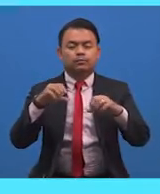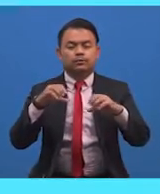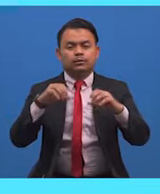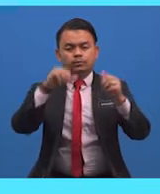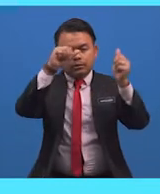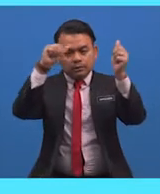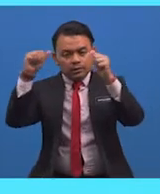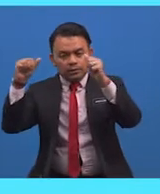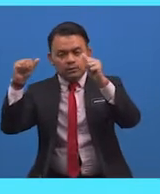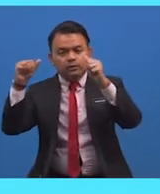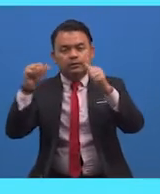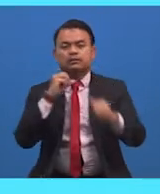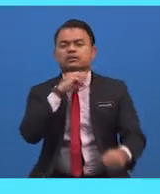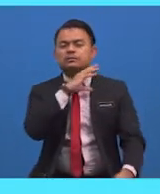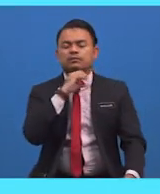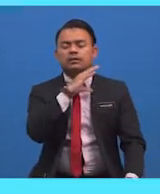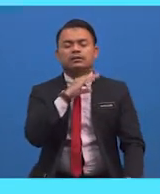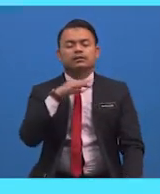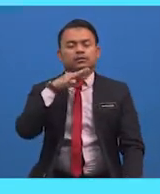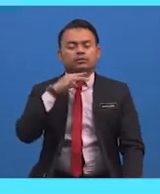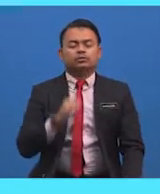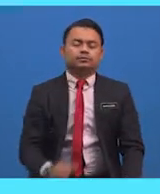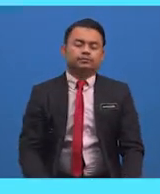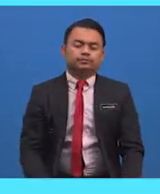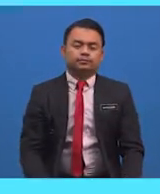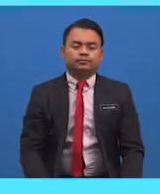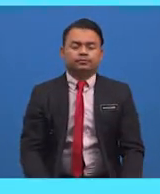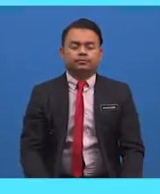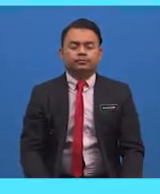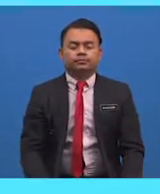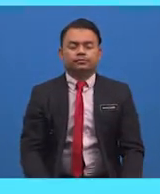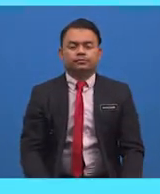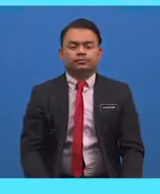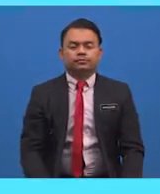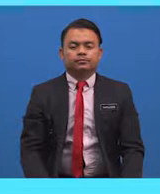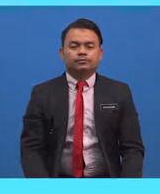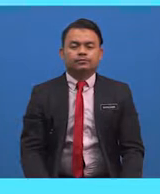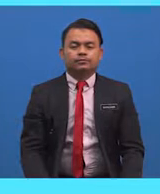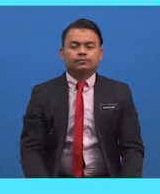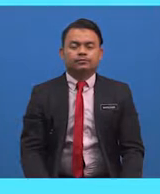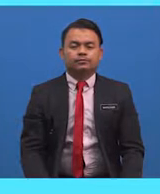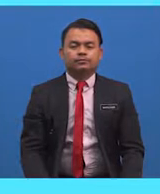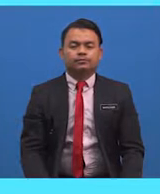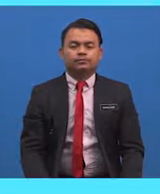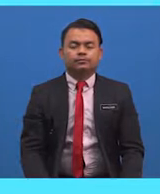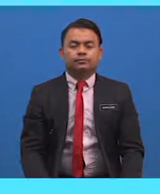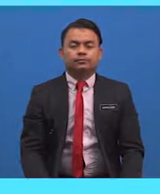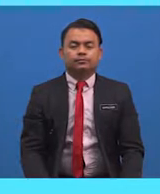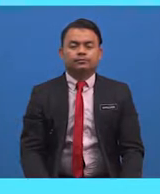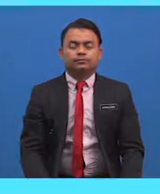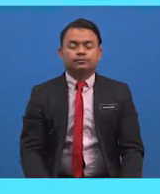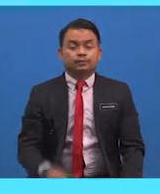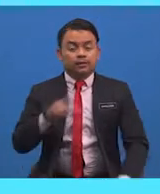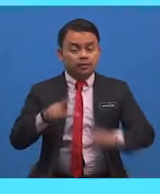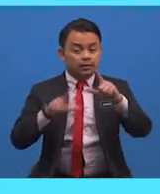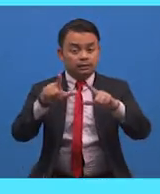gas pencemar seperti karbon dioksida, sulfur dioksida dan karbon monoksida.